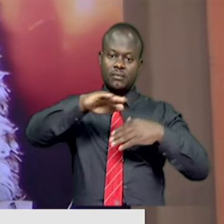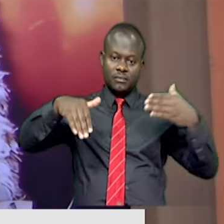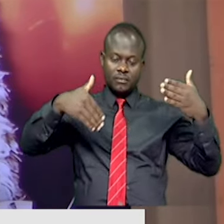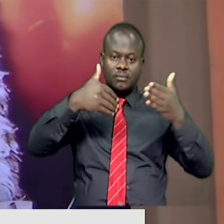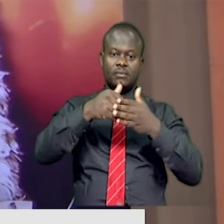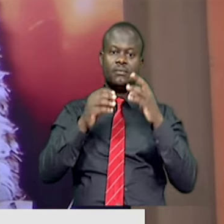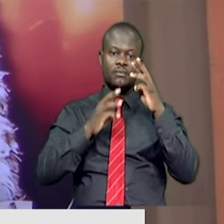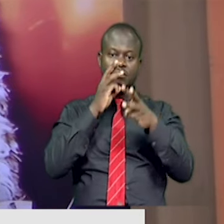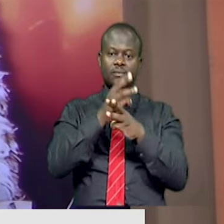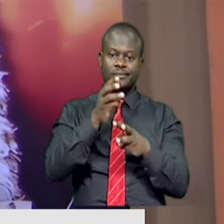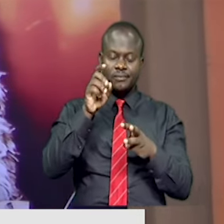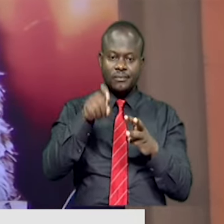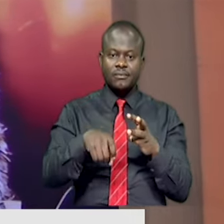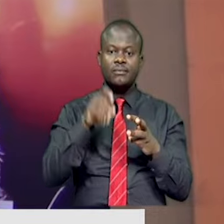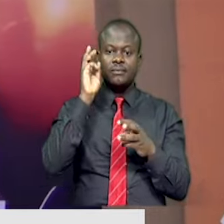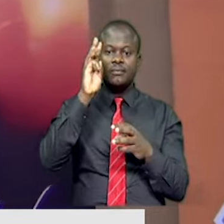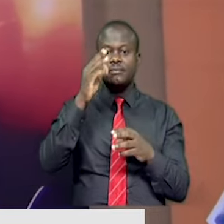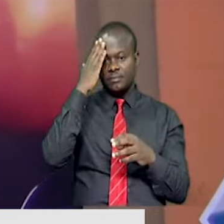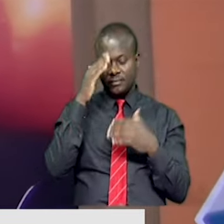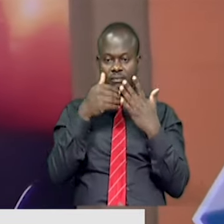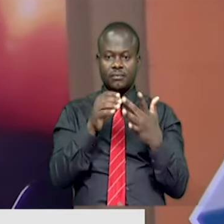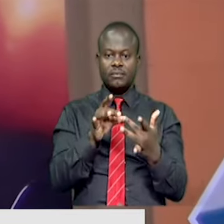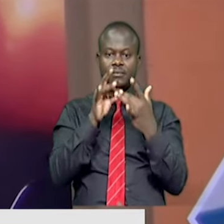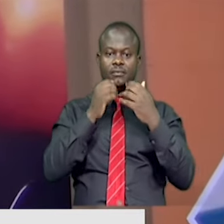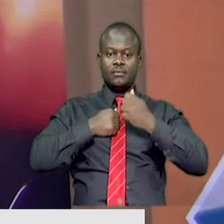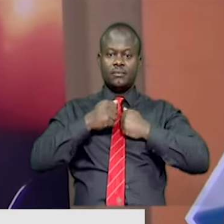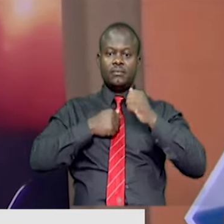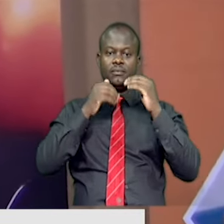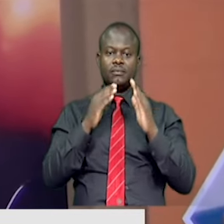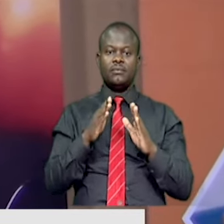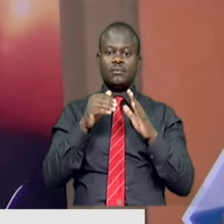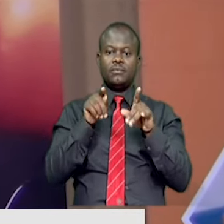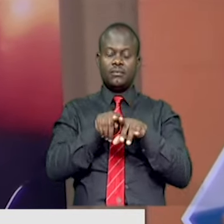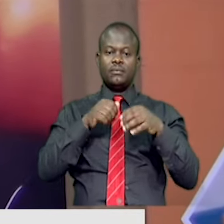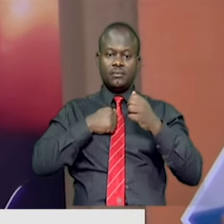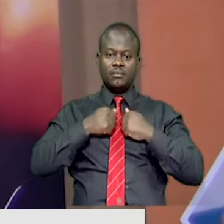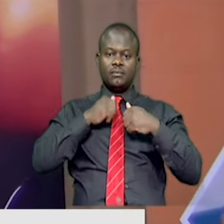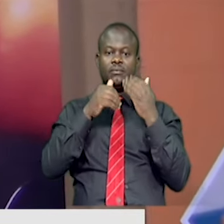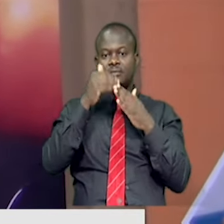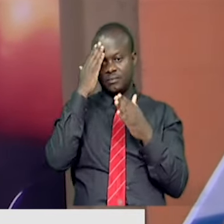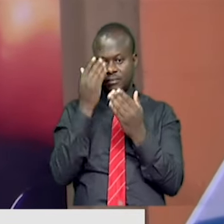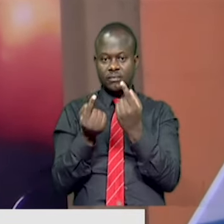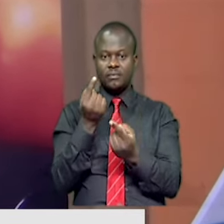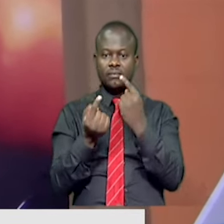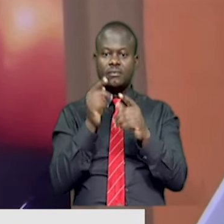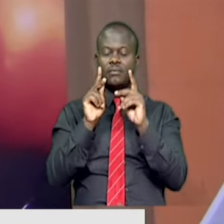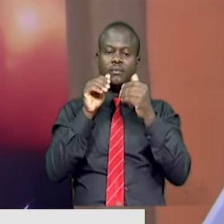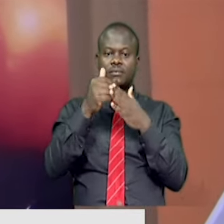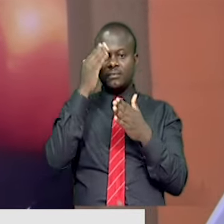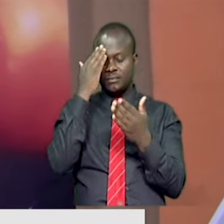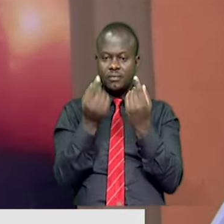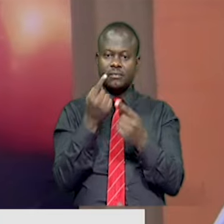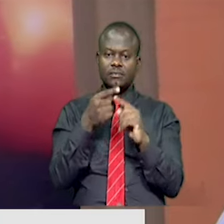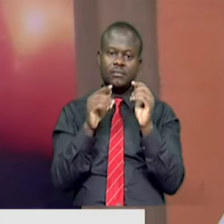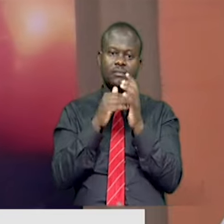isi ijya izamenya umwihariko w'u Rwanda ko no mu Rwanda tuzi guteka hari abantu bazi guteka kandi